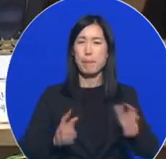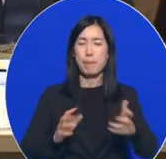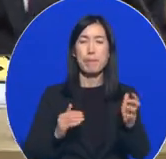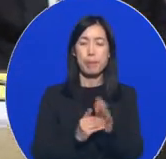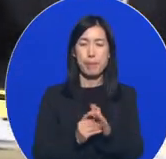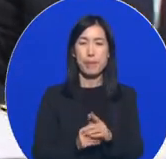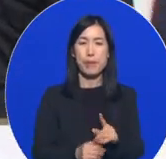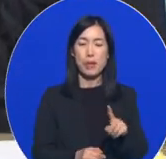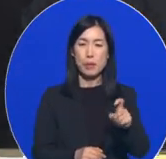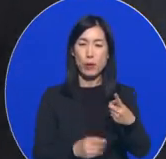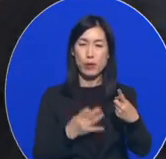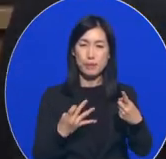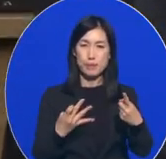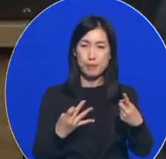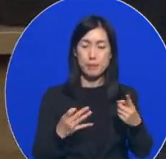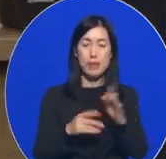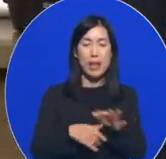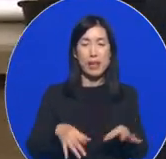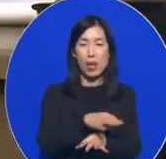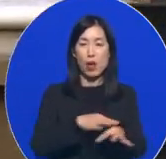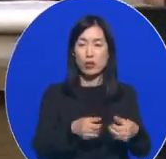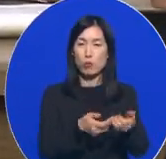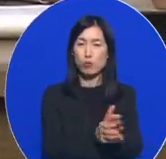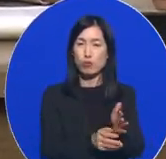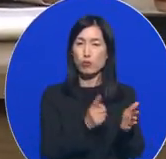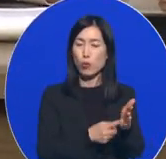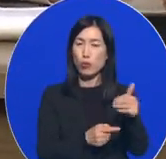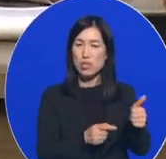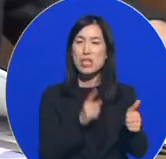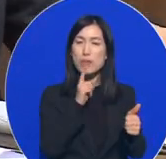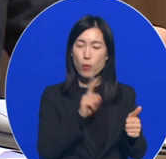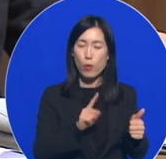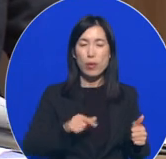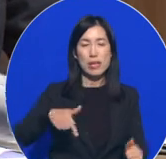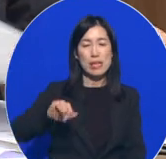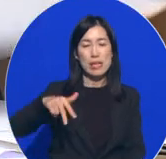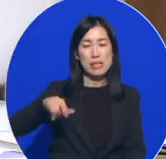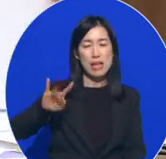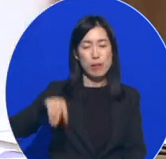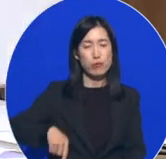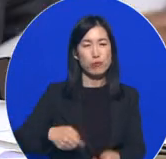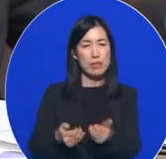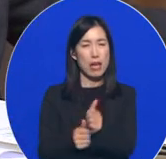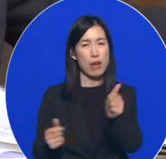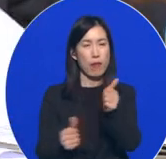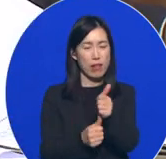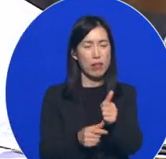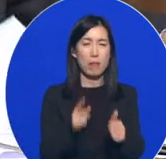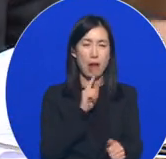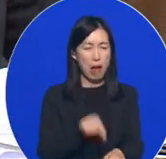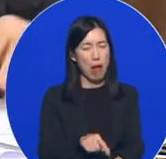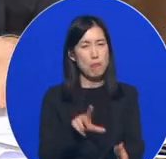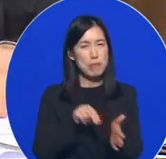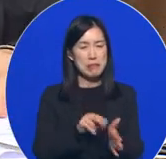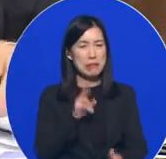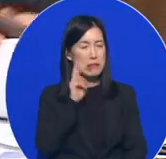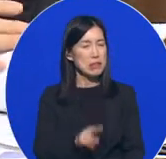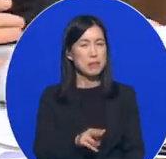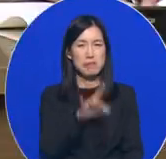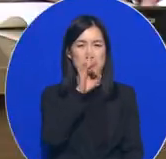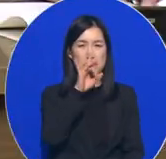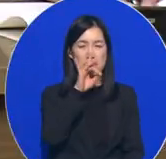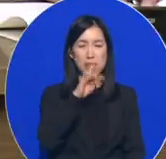14일 추경호 경제부 총리의 경고에 이어 김병환 기재부 1차관도 문제의 심각성에 대해 제차